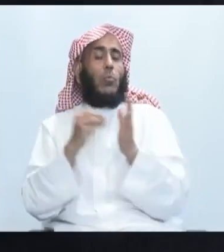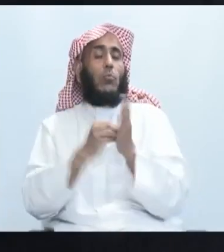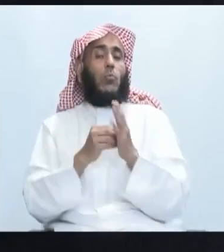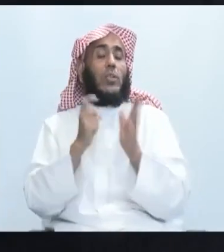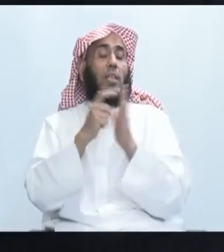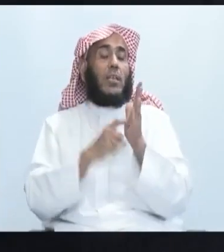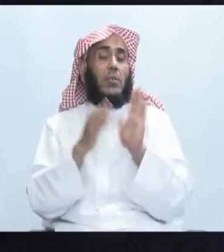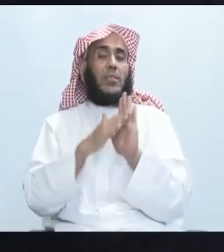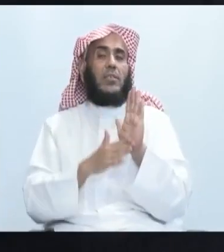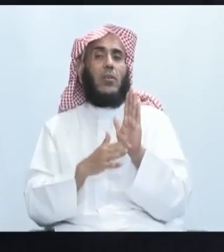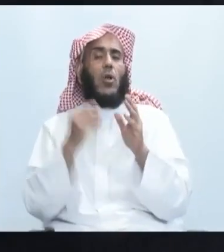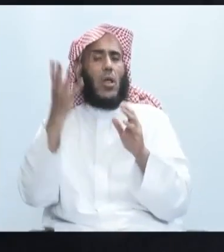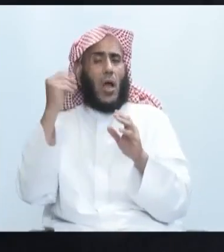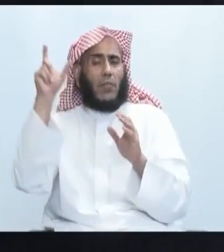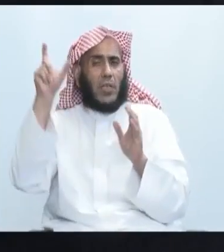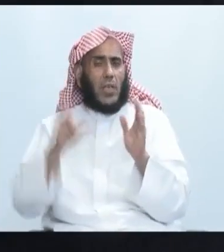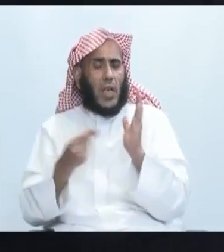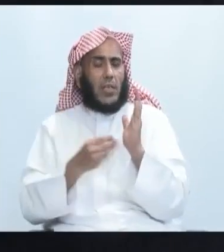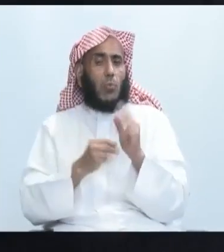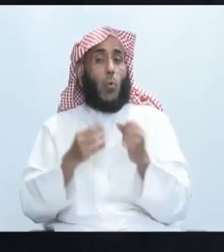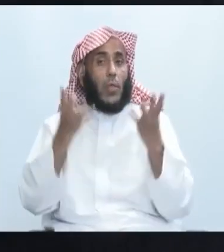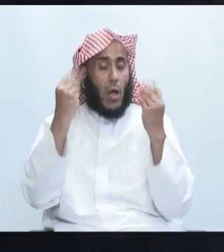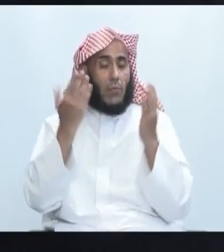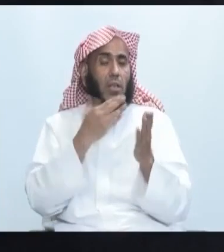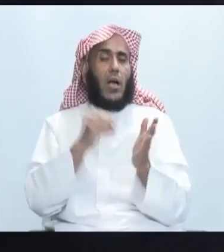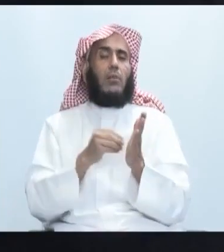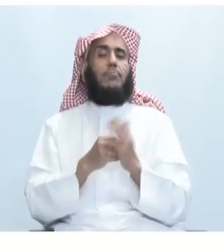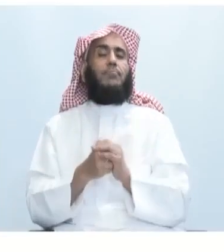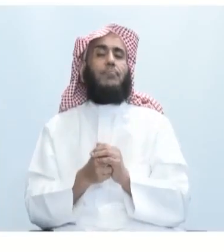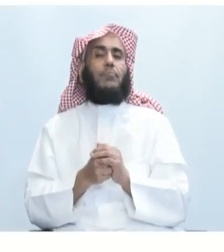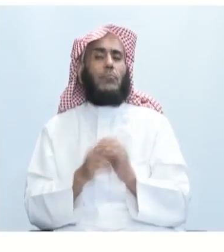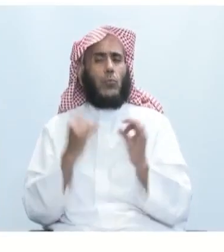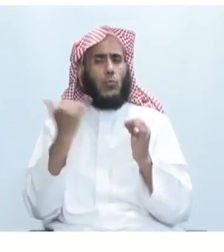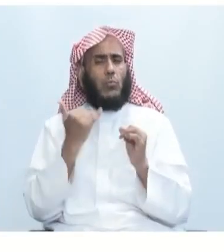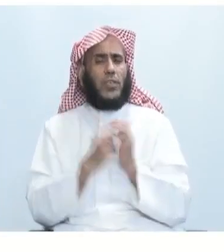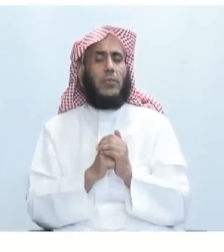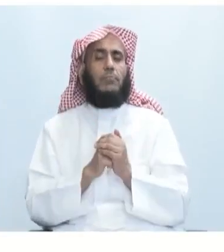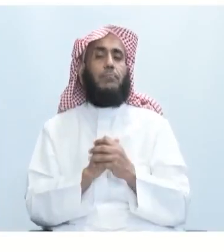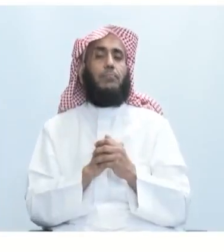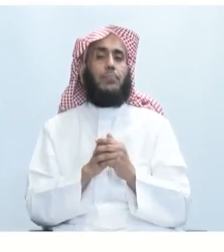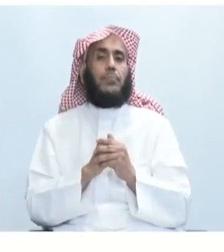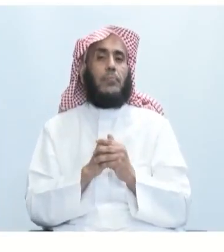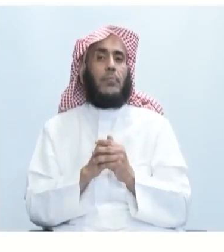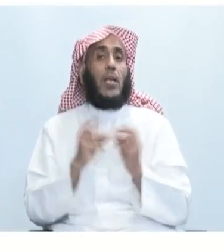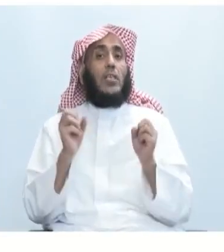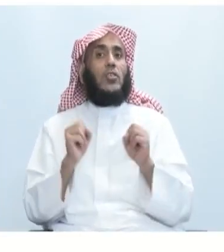وتنظيم النص كذلك هنا ثقافه الكاتب وثقافه القارئ وثقافه القارئ